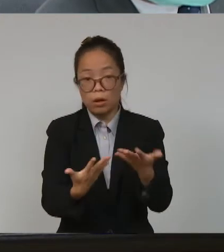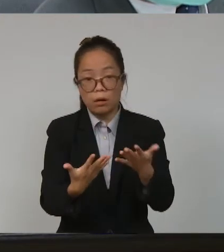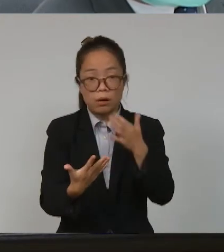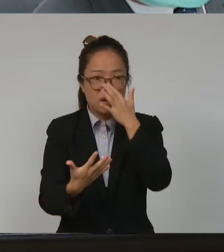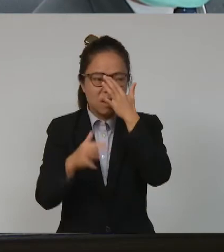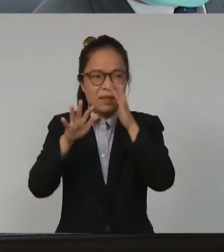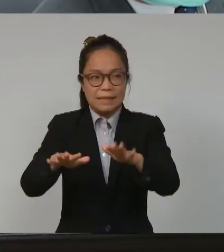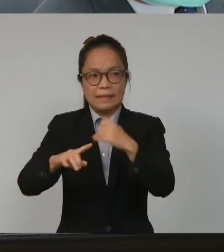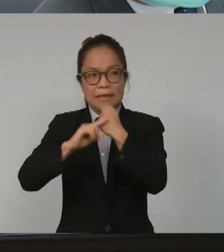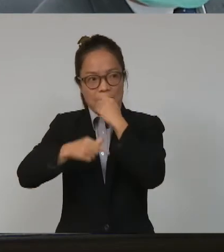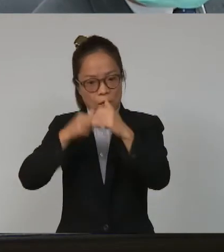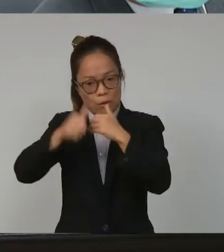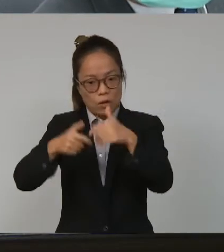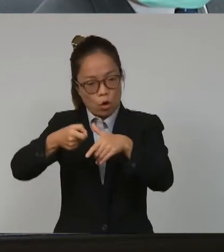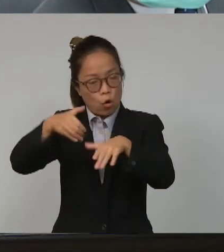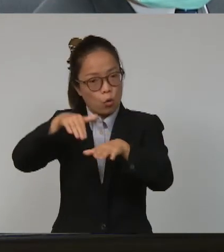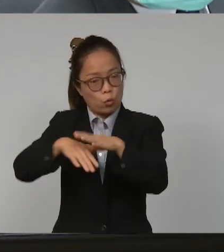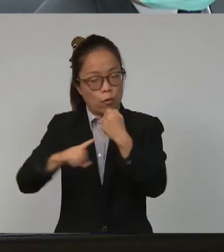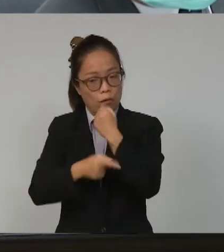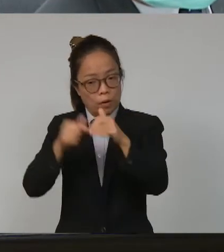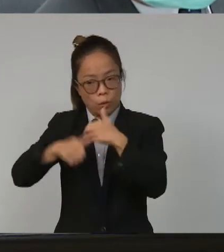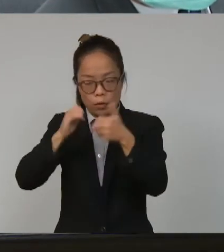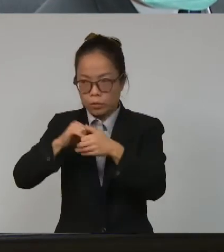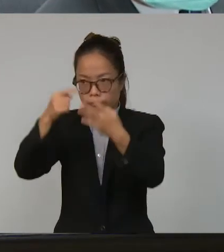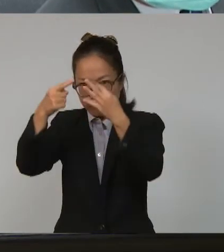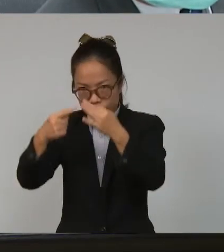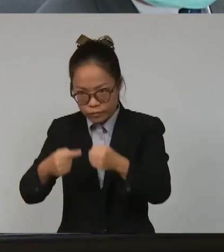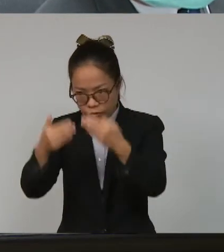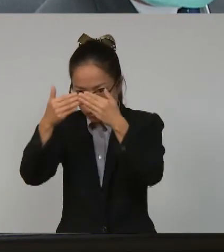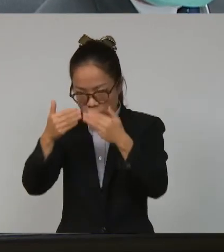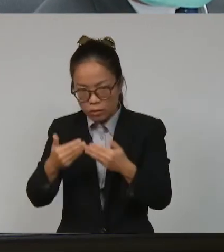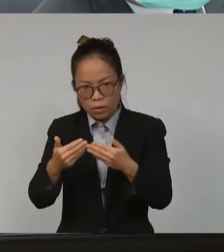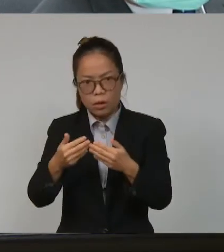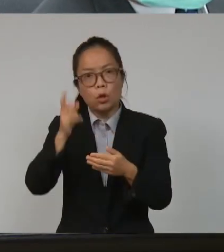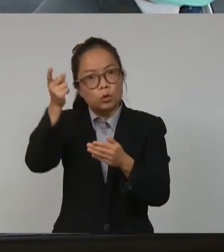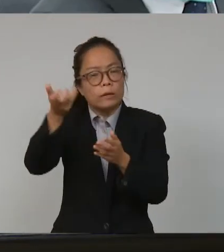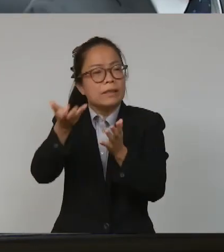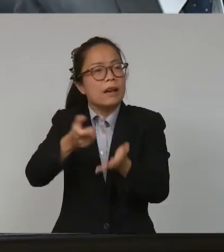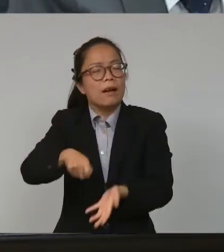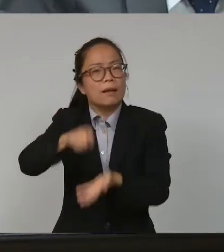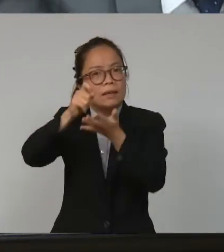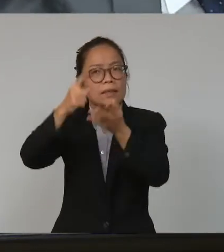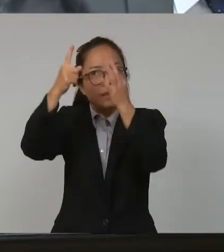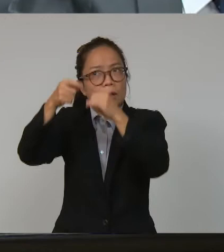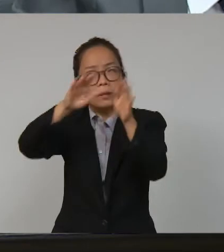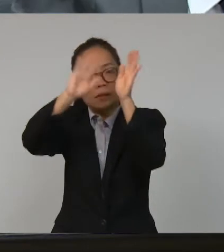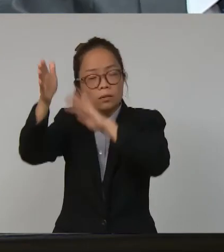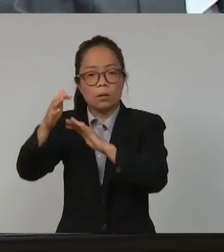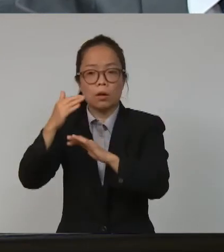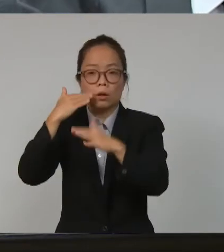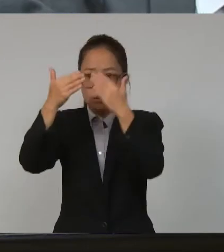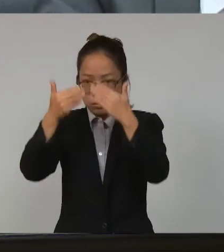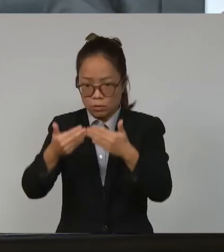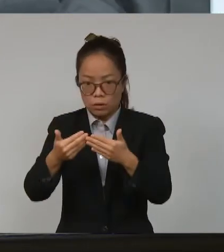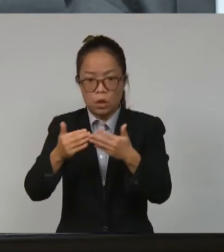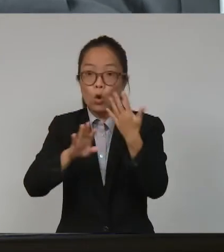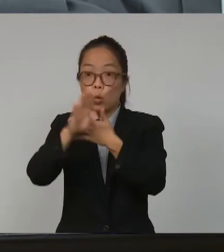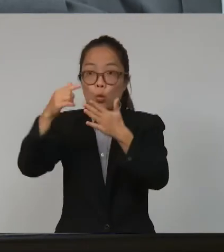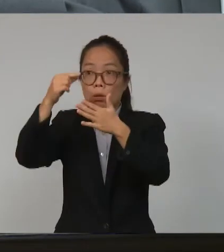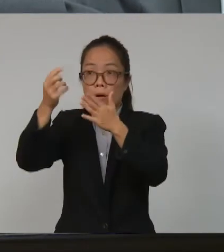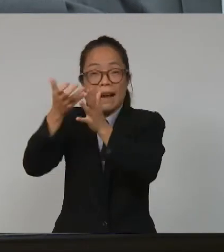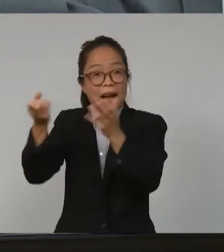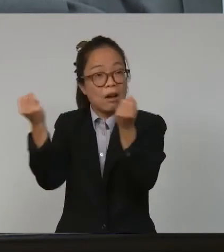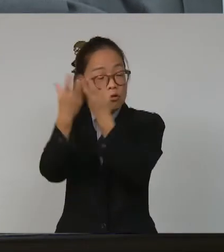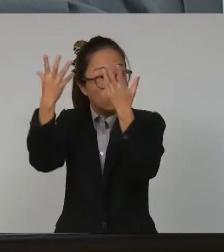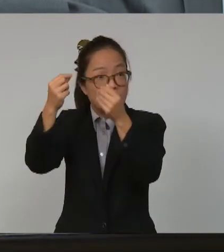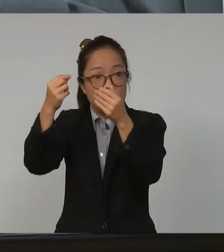按照现行的公投法的规定来讲，除非你有像刚才前面提到那些的情况，那之外，你不能够